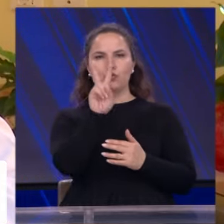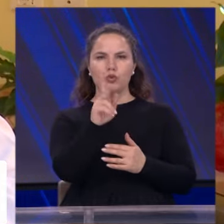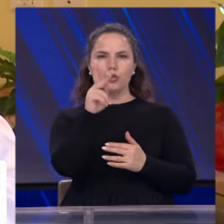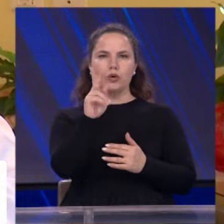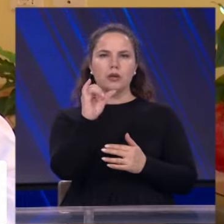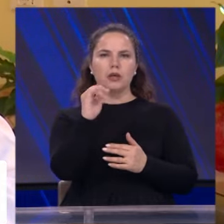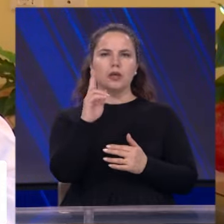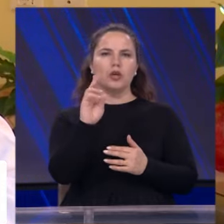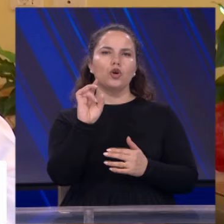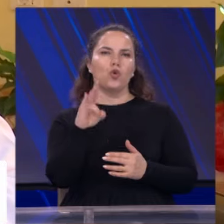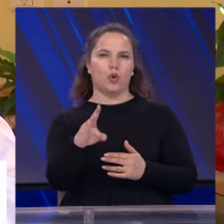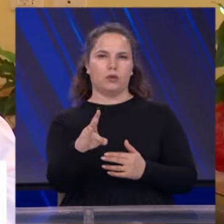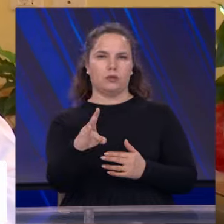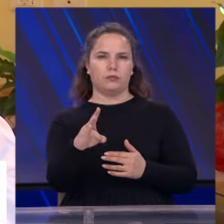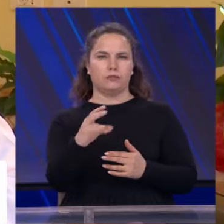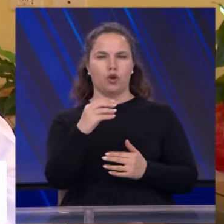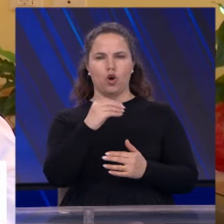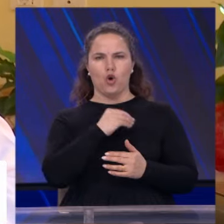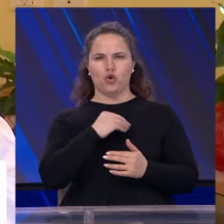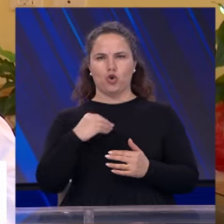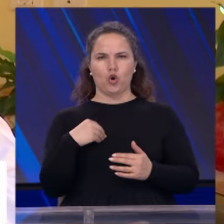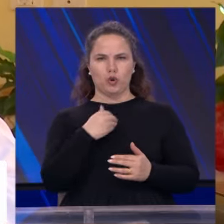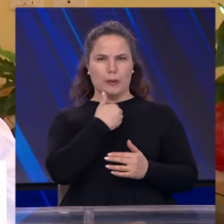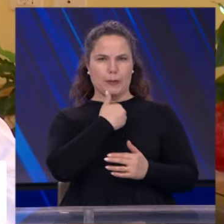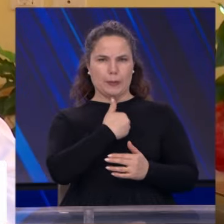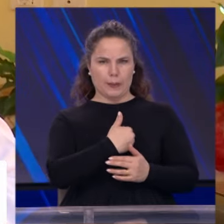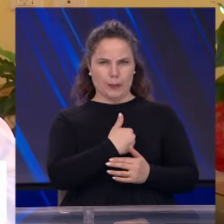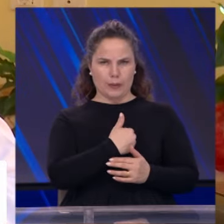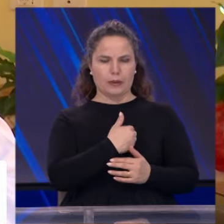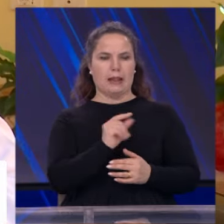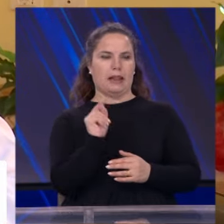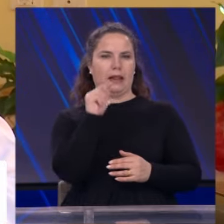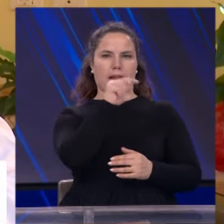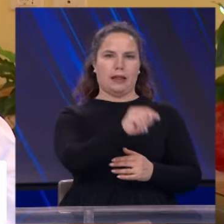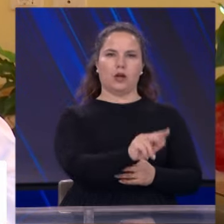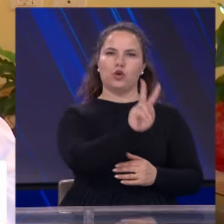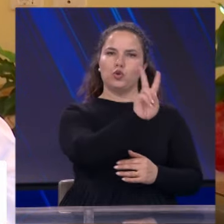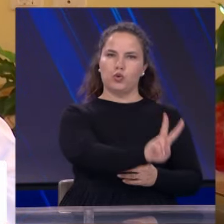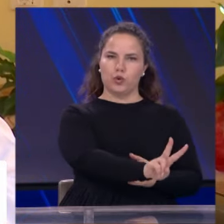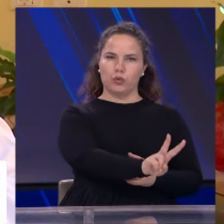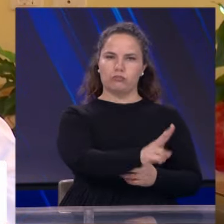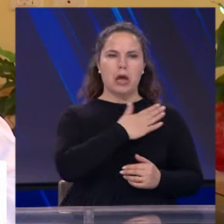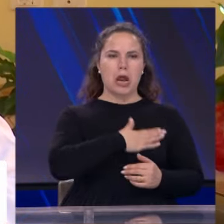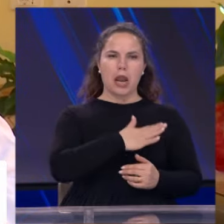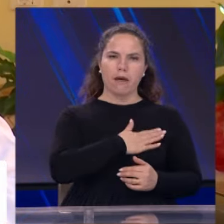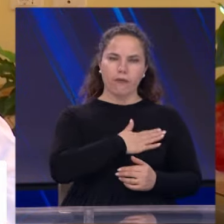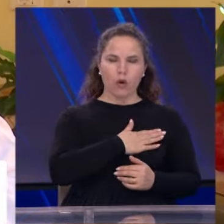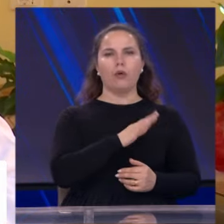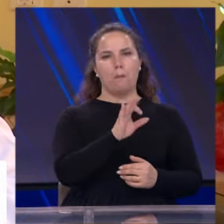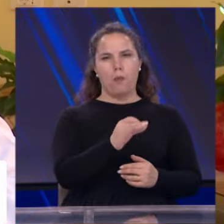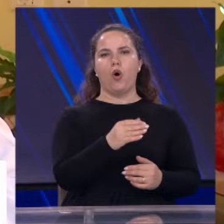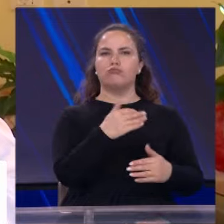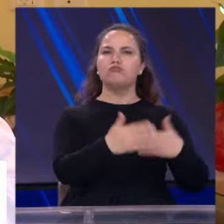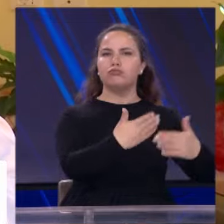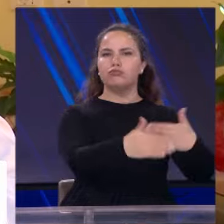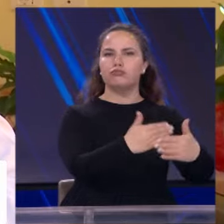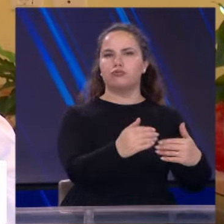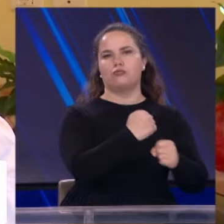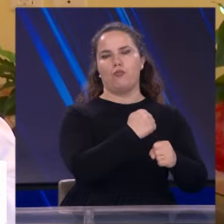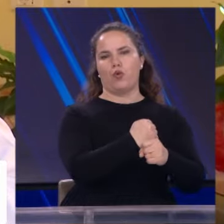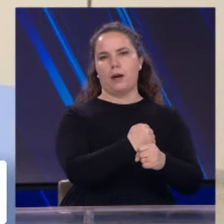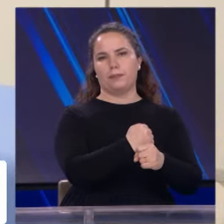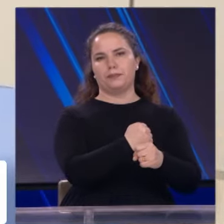jetë ekipi i cili do vëri në çfrytëzim të plot të gjithë shërbimin e kirurgjisë së përgjithshme në